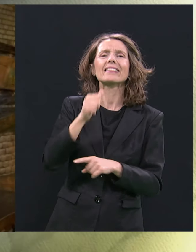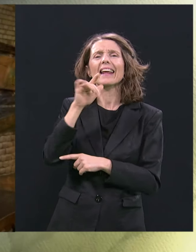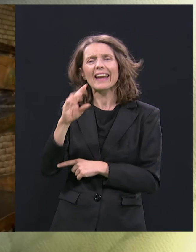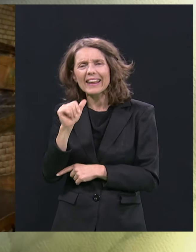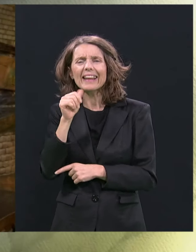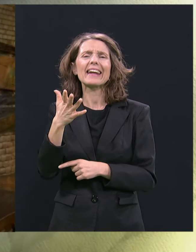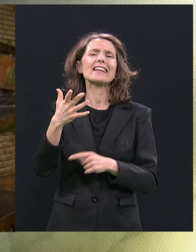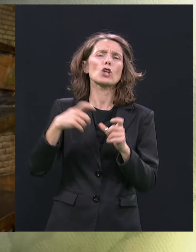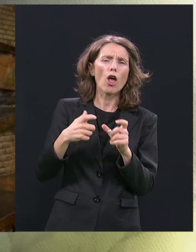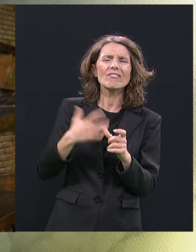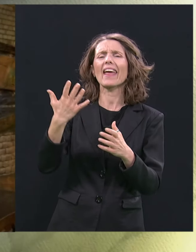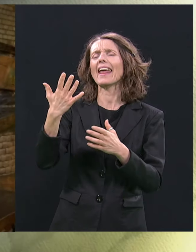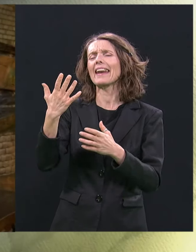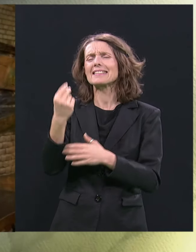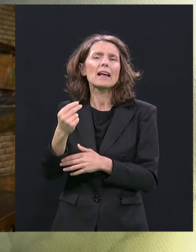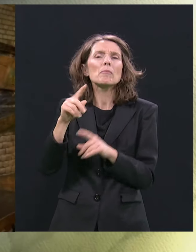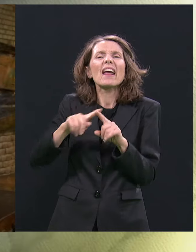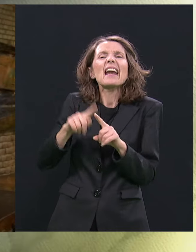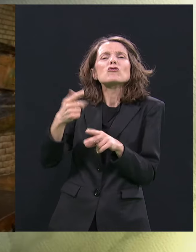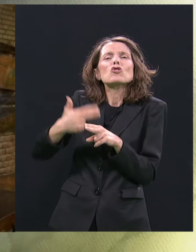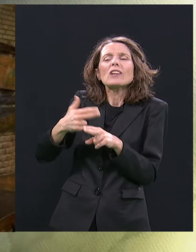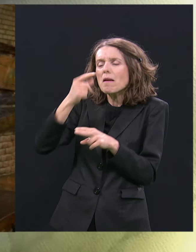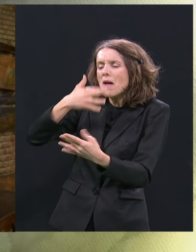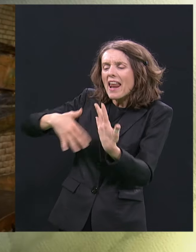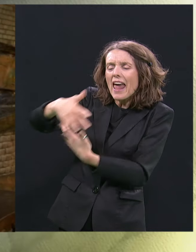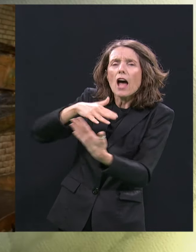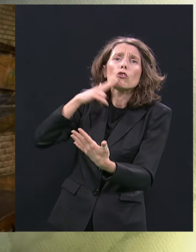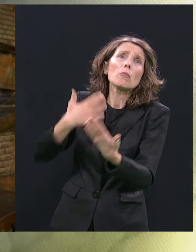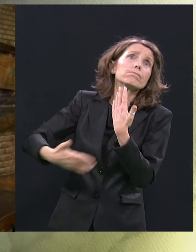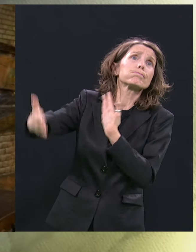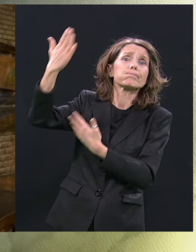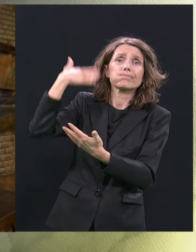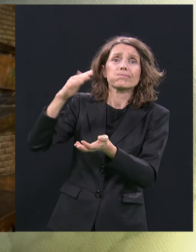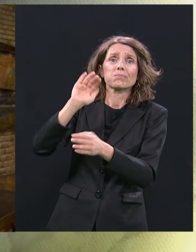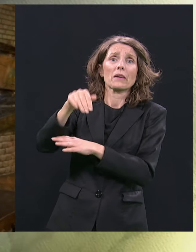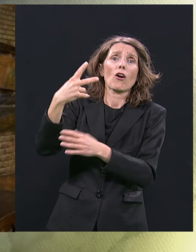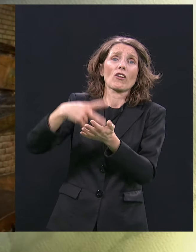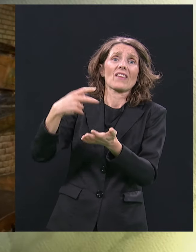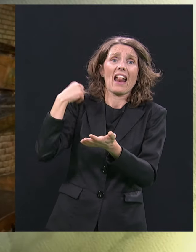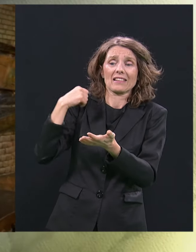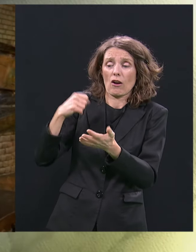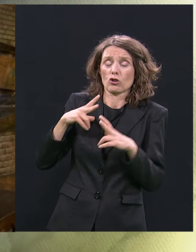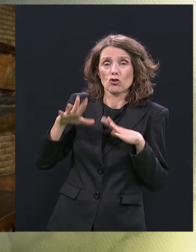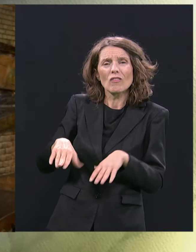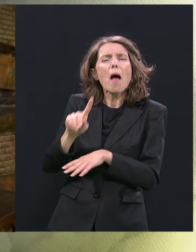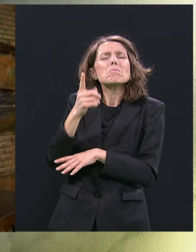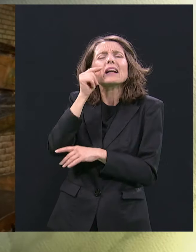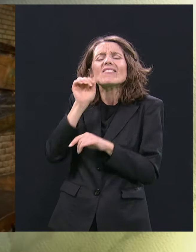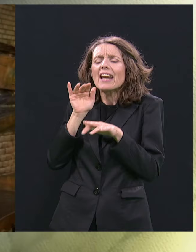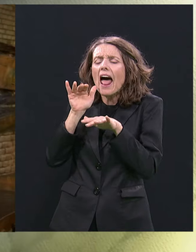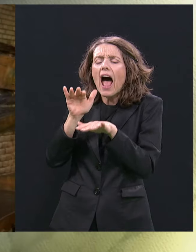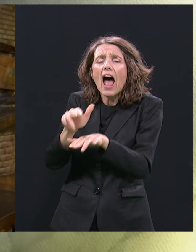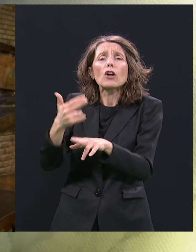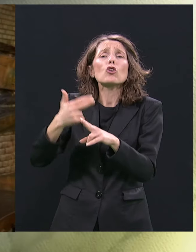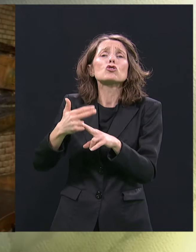Sakalibima, Srbima. To su narodi koji su živjeli ovde, zvali su se Iliri prvi. Mi